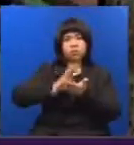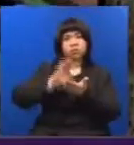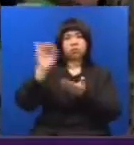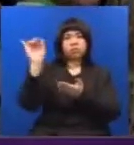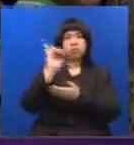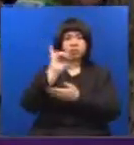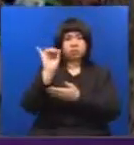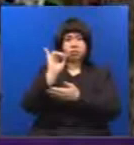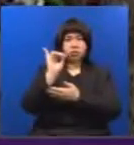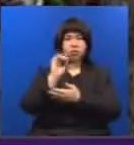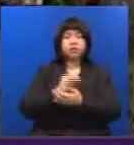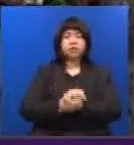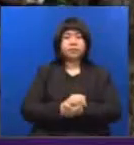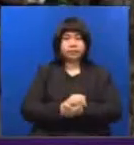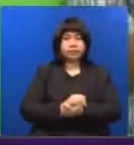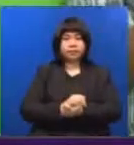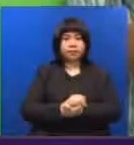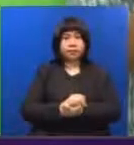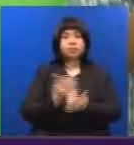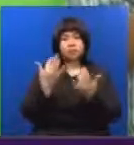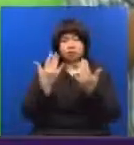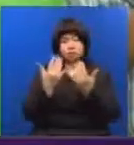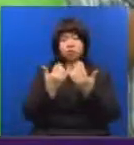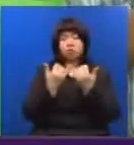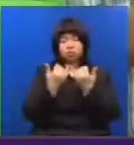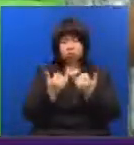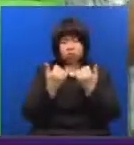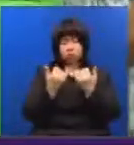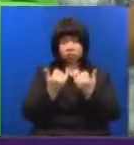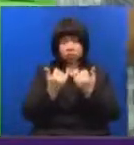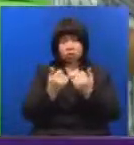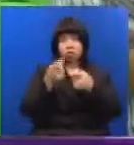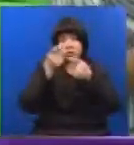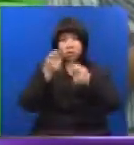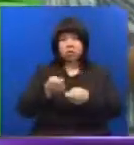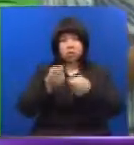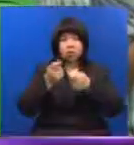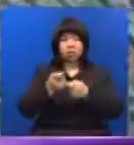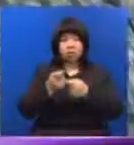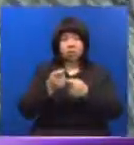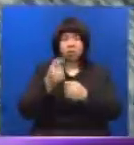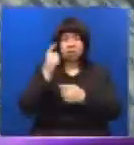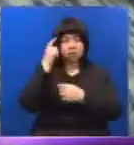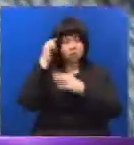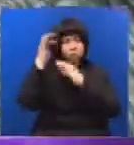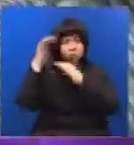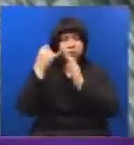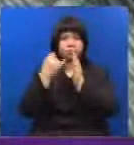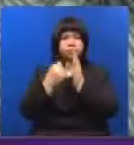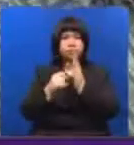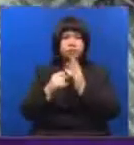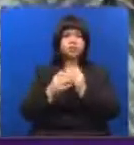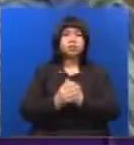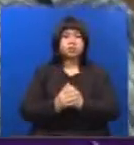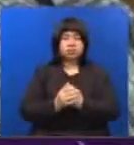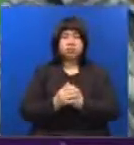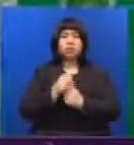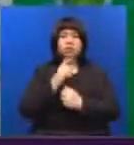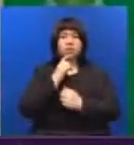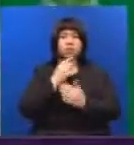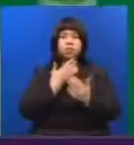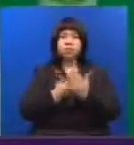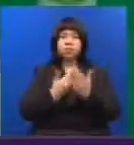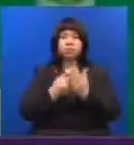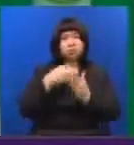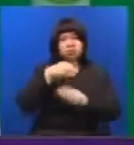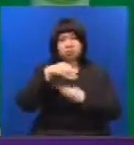จาก ท.กษอรสำนกงานให appliesก็ทำให้ชาวนาต่างพากันผิหวงไปตามตาม ด้ฉนาหลคนกบอกว่าแทบไมม